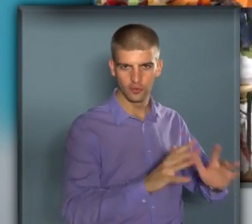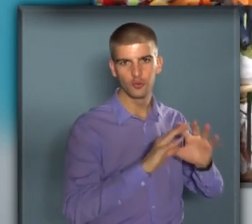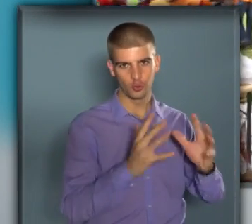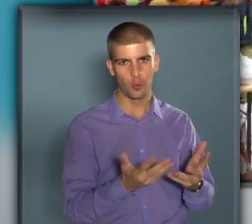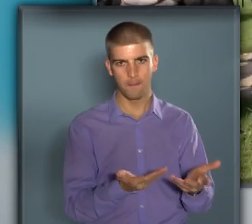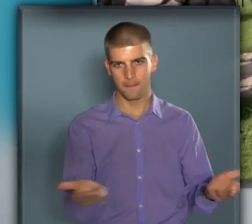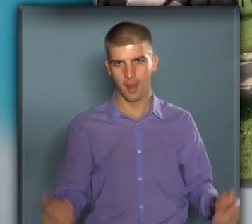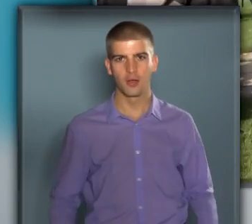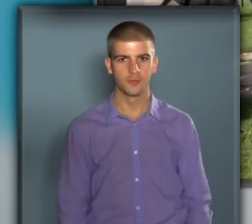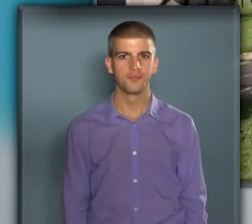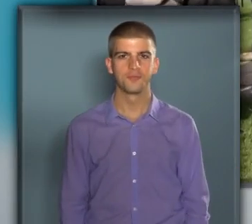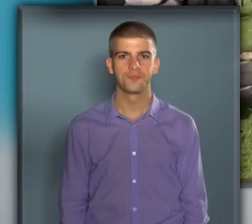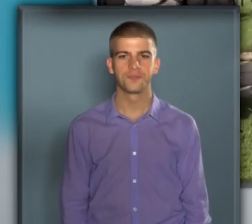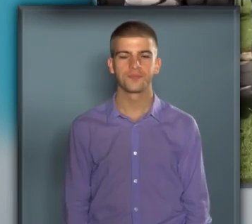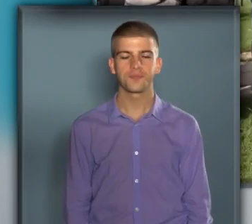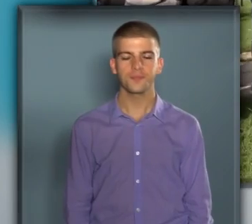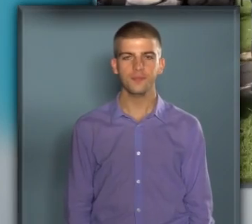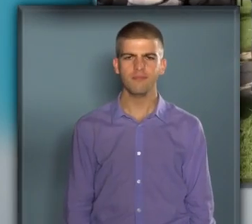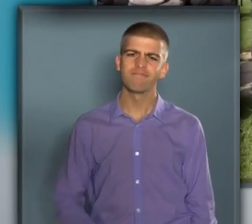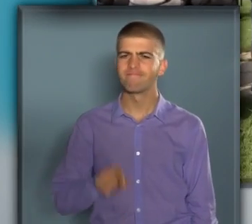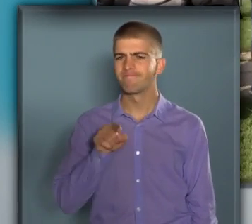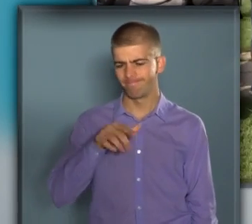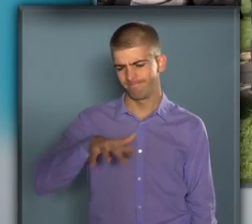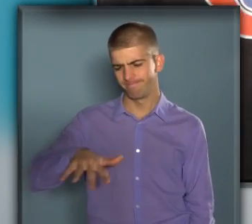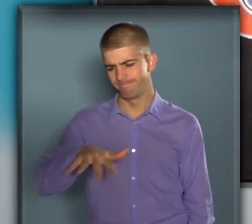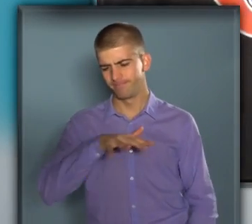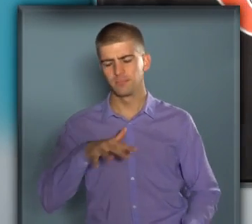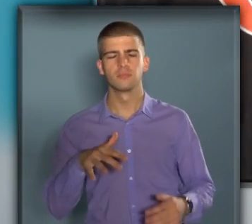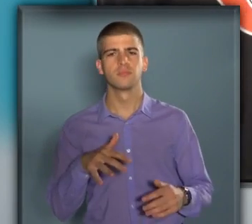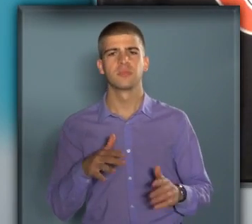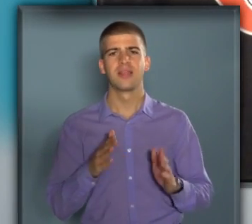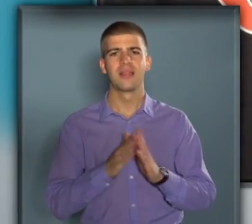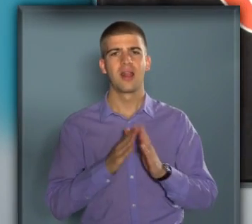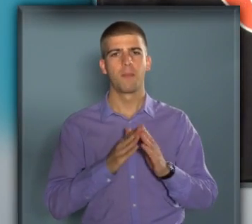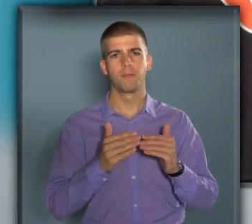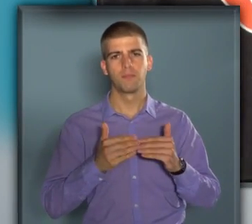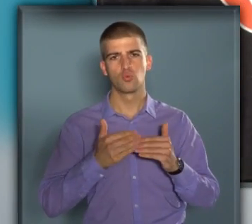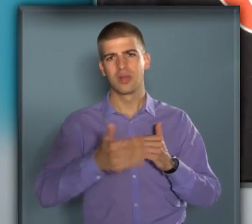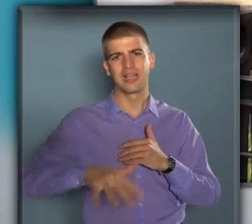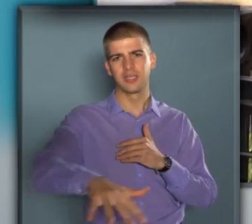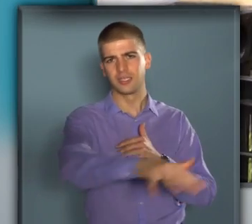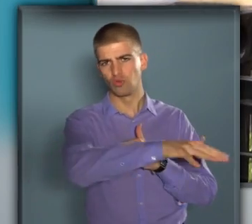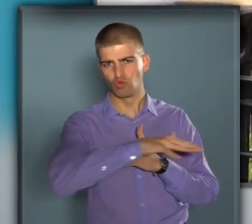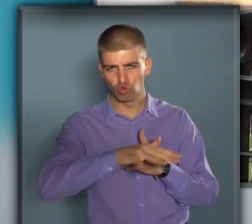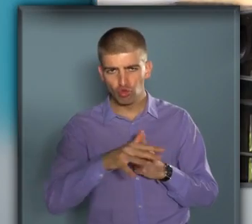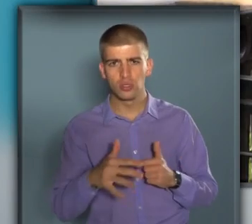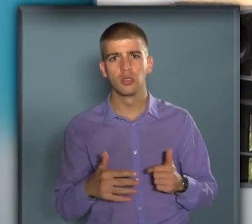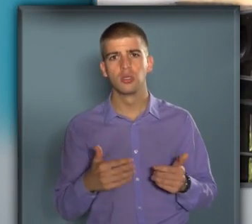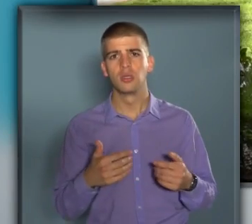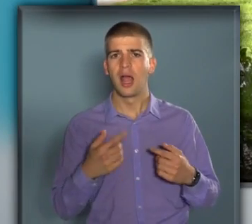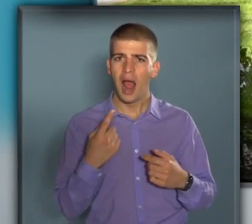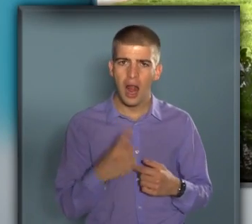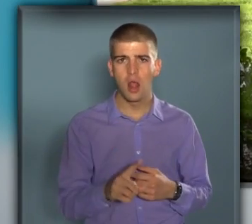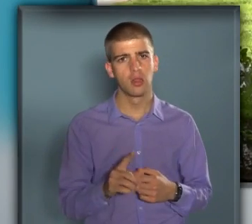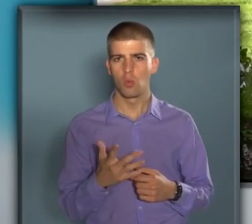erre valójában szükségük van. Ez itt ugye egy kitelepülés, hiszen egy állandó helyszínen,